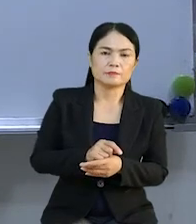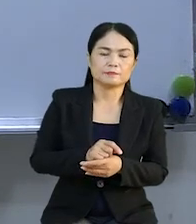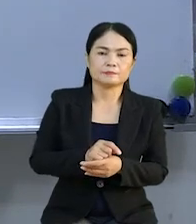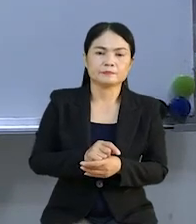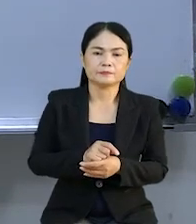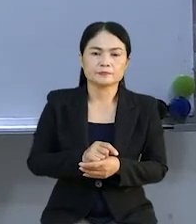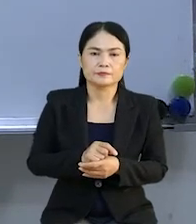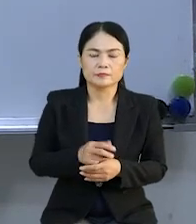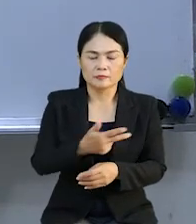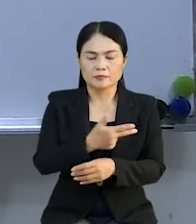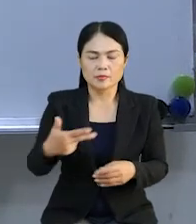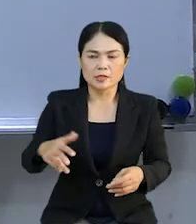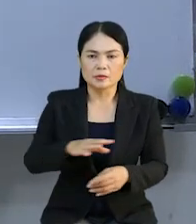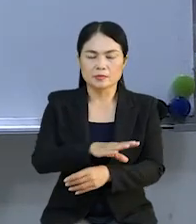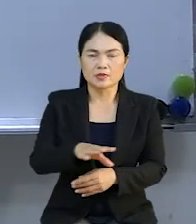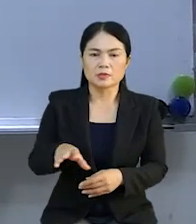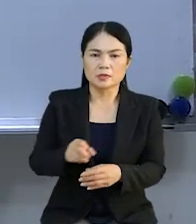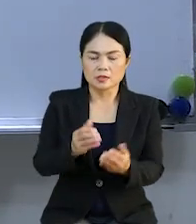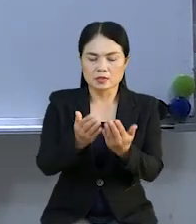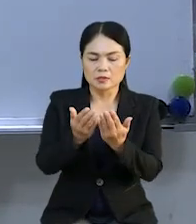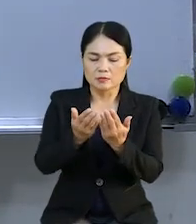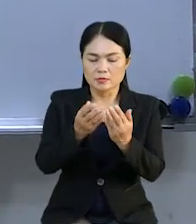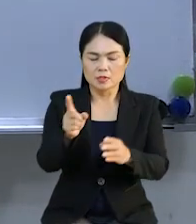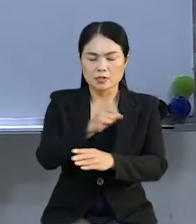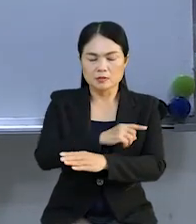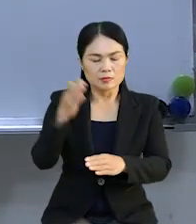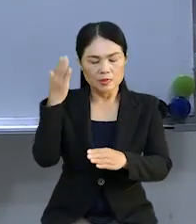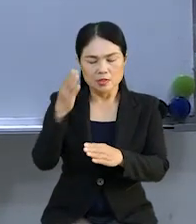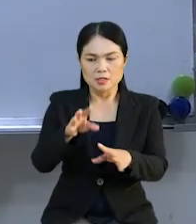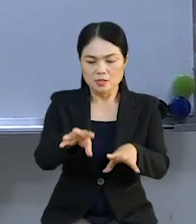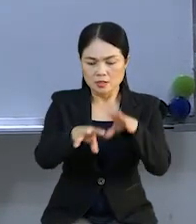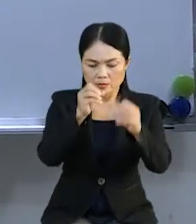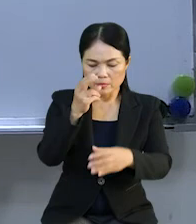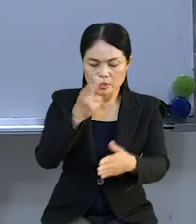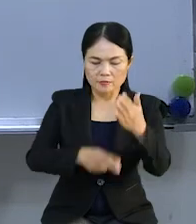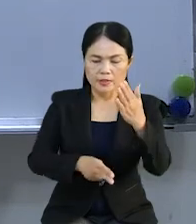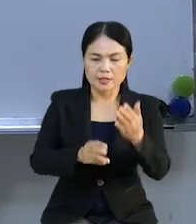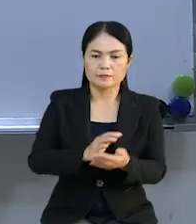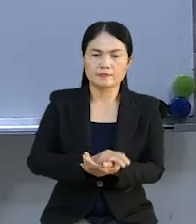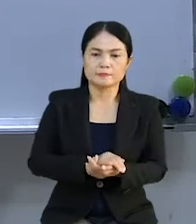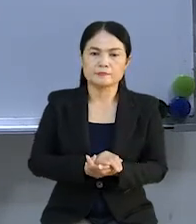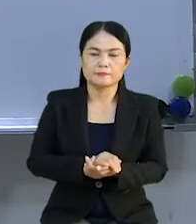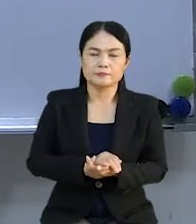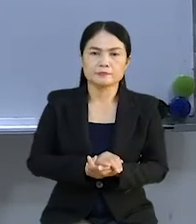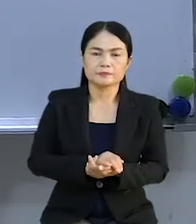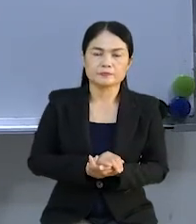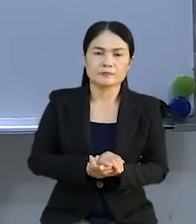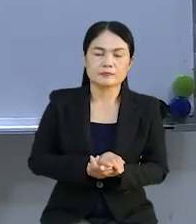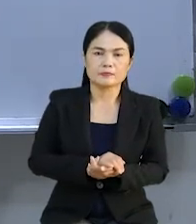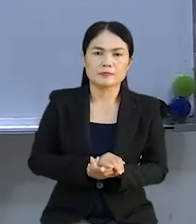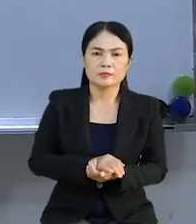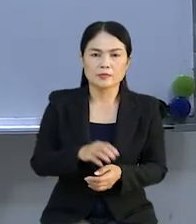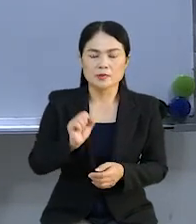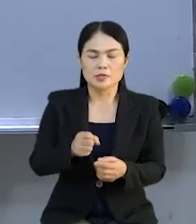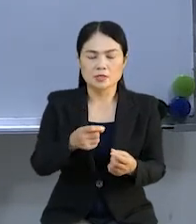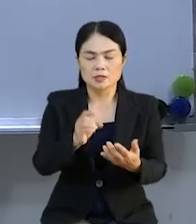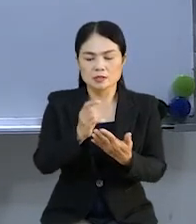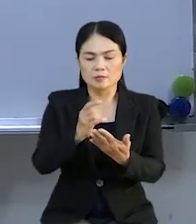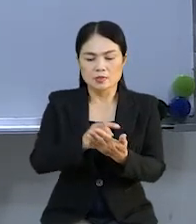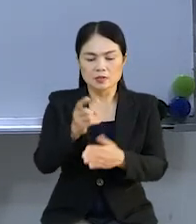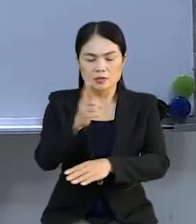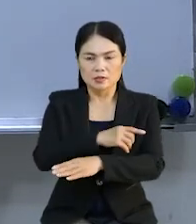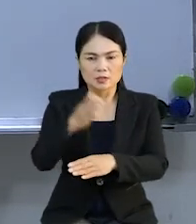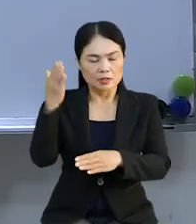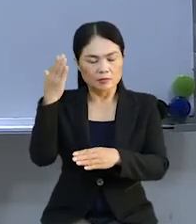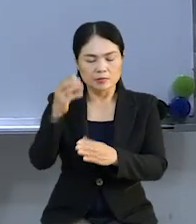បាទភាសាខ្មែរអំណានថ្ងៃមុនតើយើងរៀនអំពីអ្វីកូនបាទអញ្ចឹងមេរៀនយើងថ្ងៃមុន